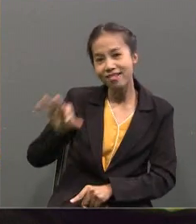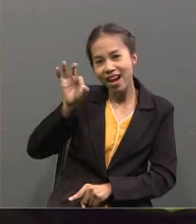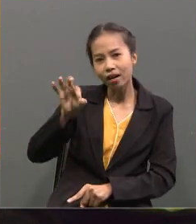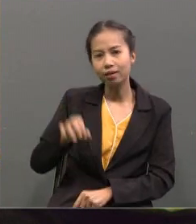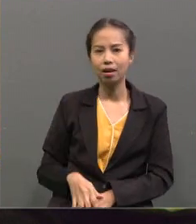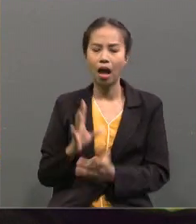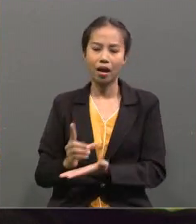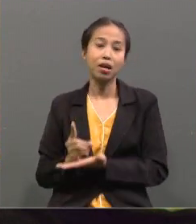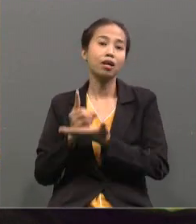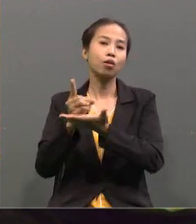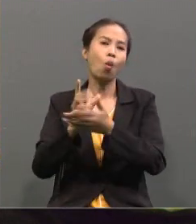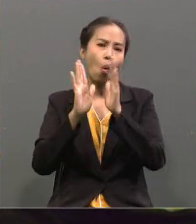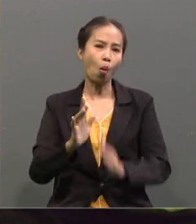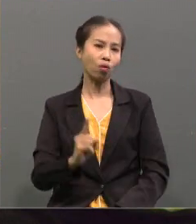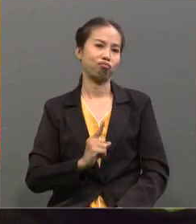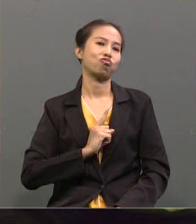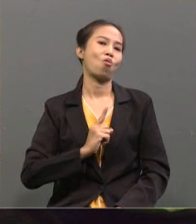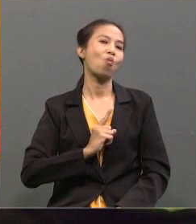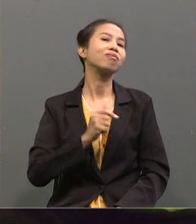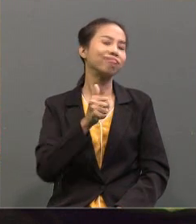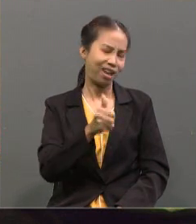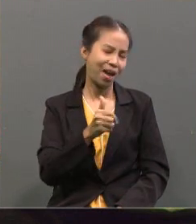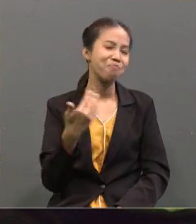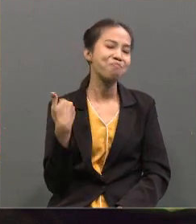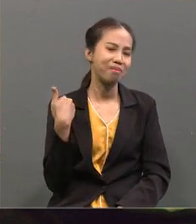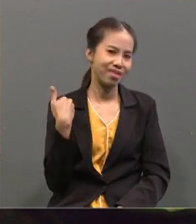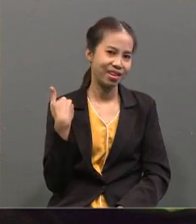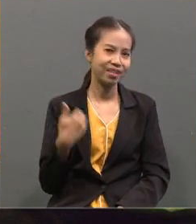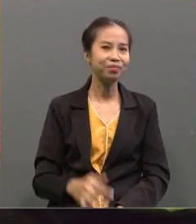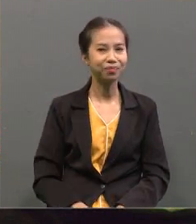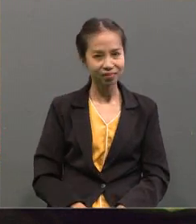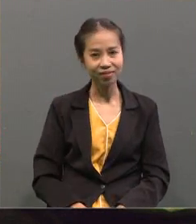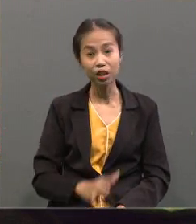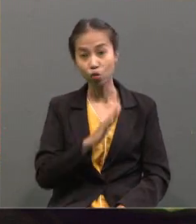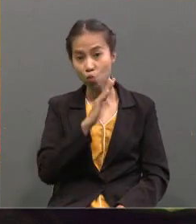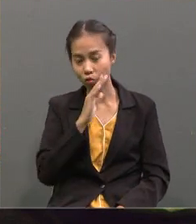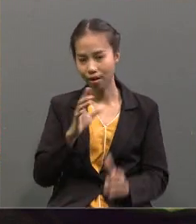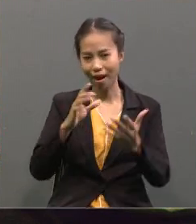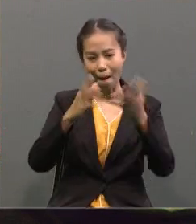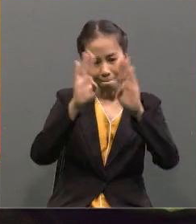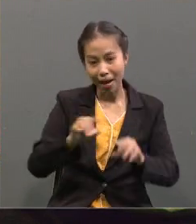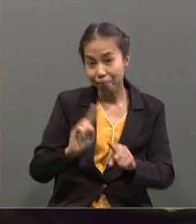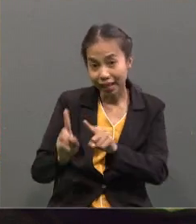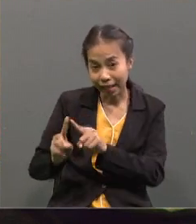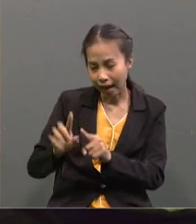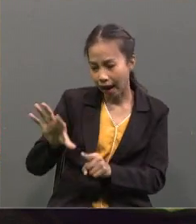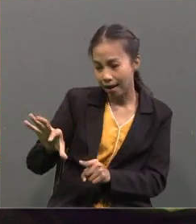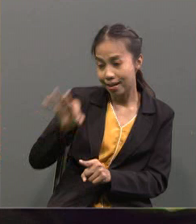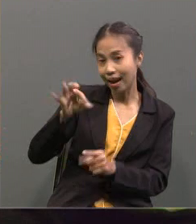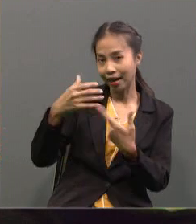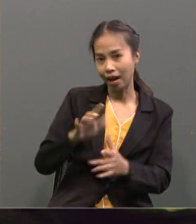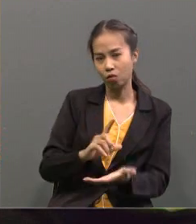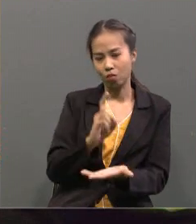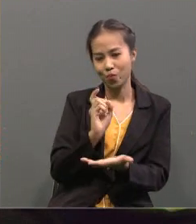จ้ะอบอกด้วยนะฮะสำหรับคนที่ต้องการบอกสถานะของตนเองคือเมื่อเลือกสำเร็จแล้วเนี่ยกระทงจะรอยอยู่ในแผนที่และ